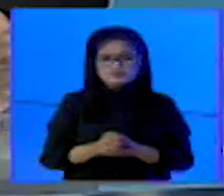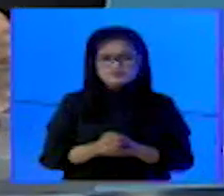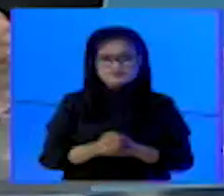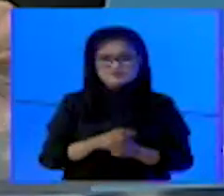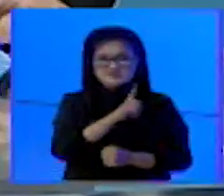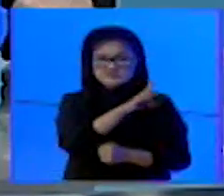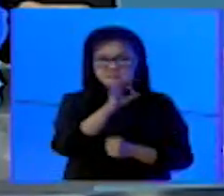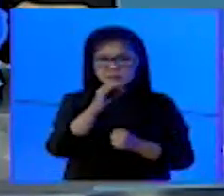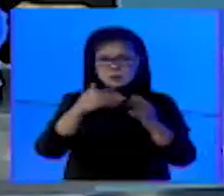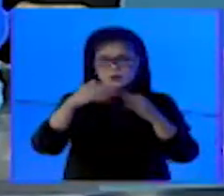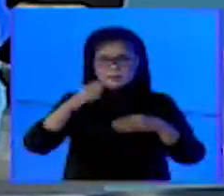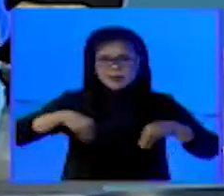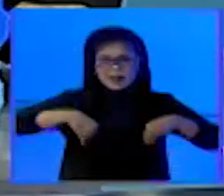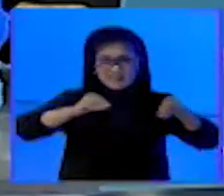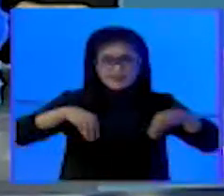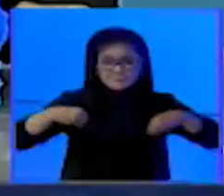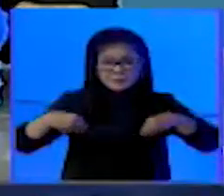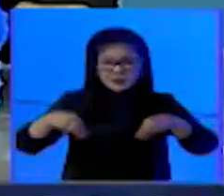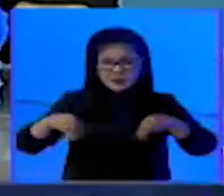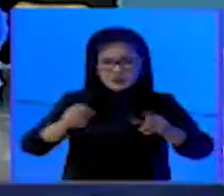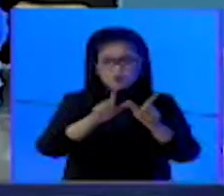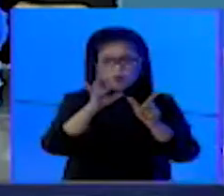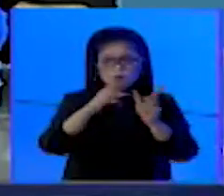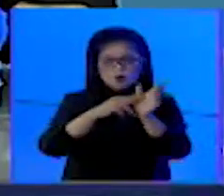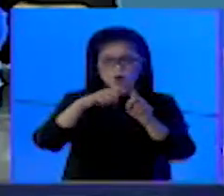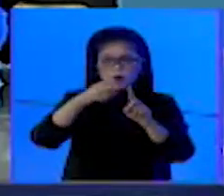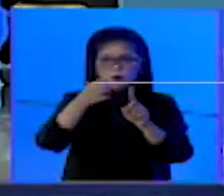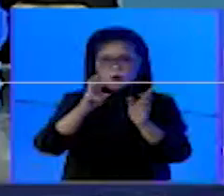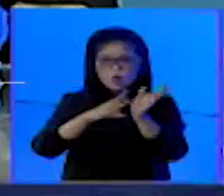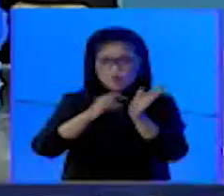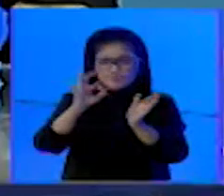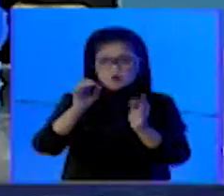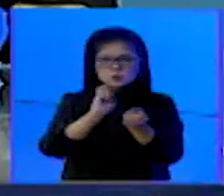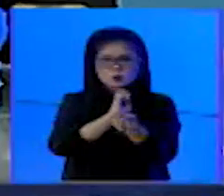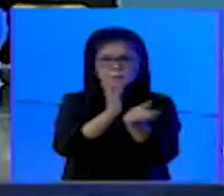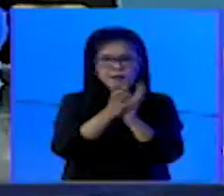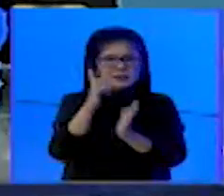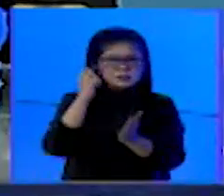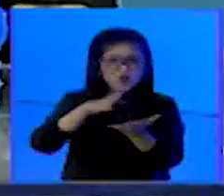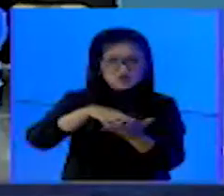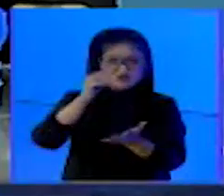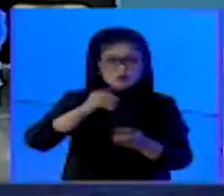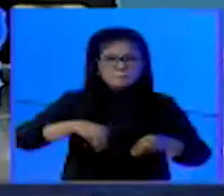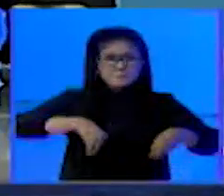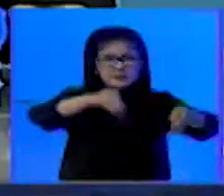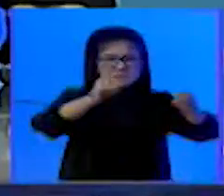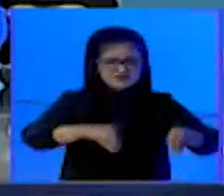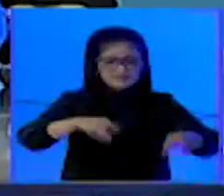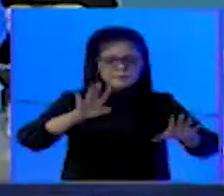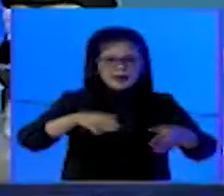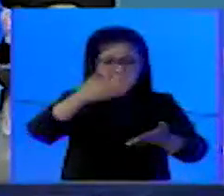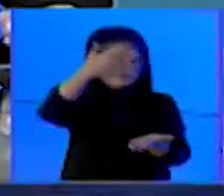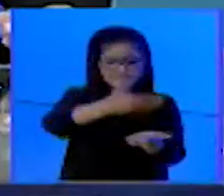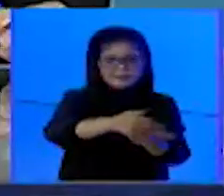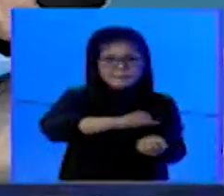Ya, masih dari Surabaya, ratusan lapak pedagang di Wonokromo, Surabaya, Jawa Timur, kini dipasang tirai pembatas plastik.